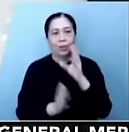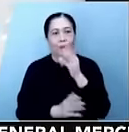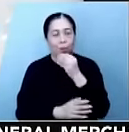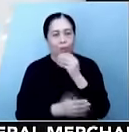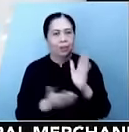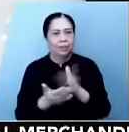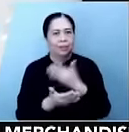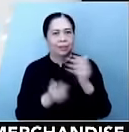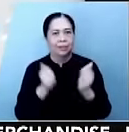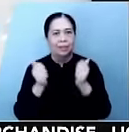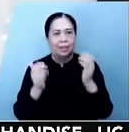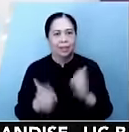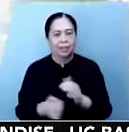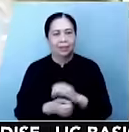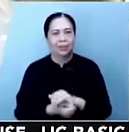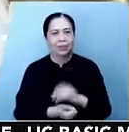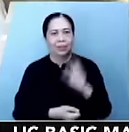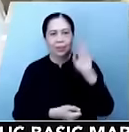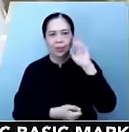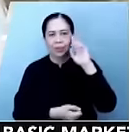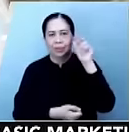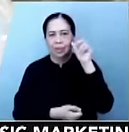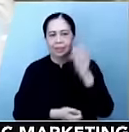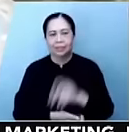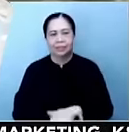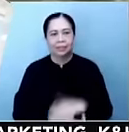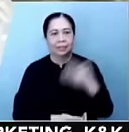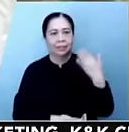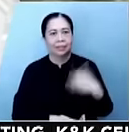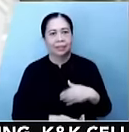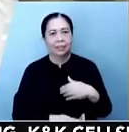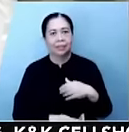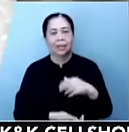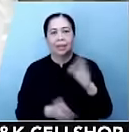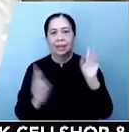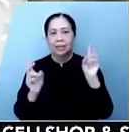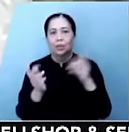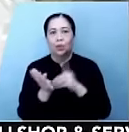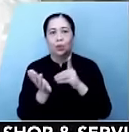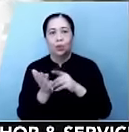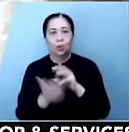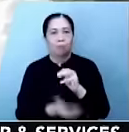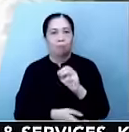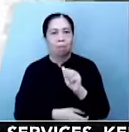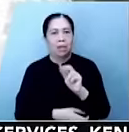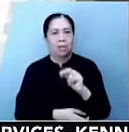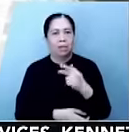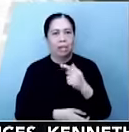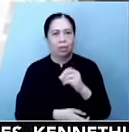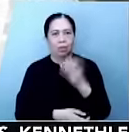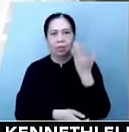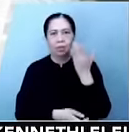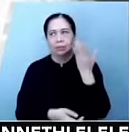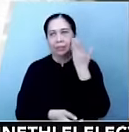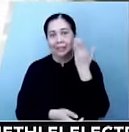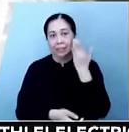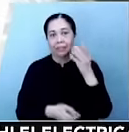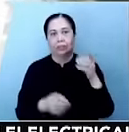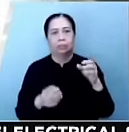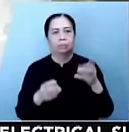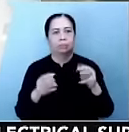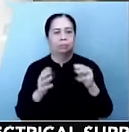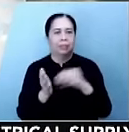singer-actor na si Ronnie Liang. Ako po si Dr. Maniago, ang medical director ng